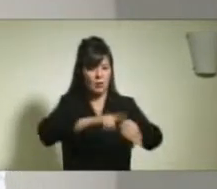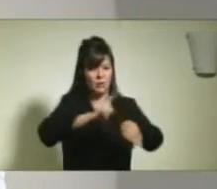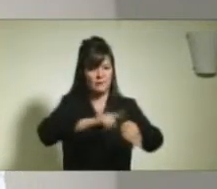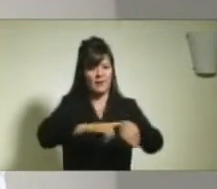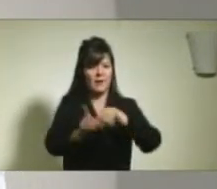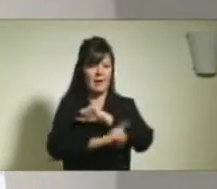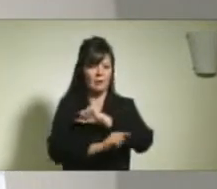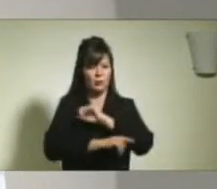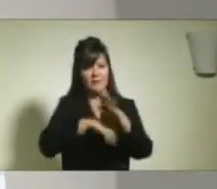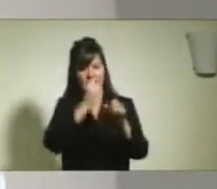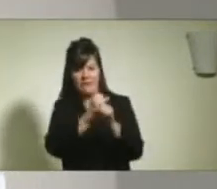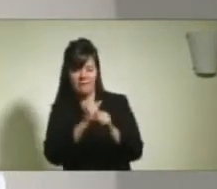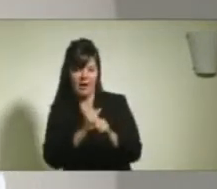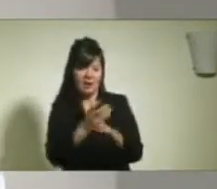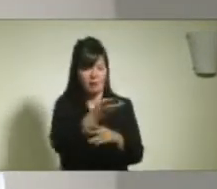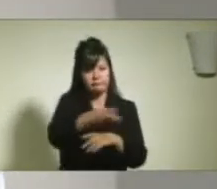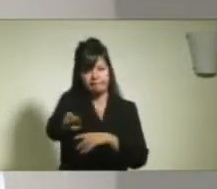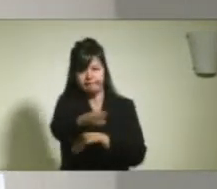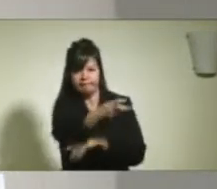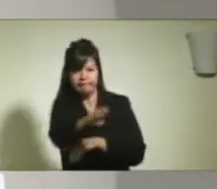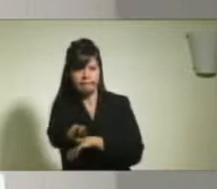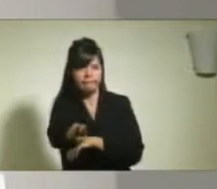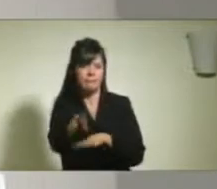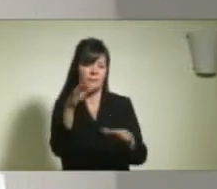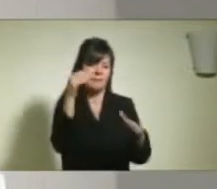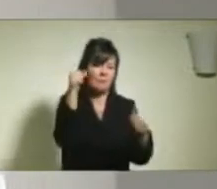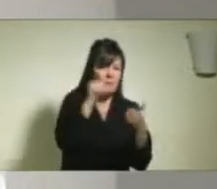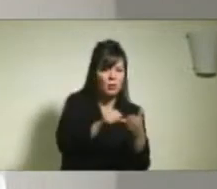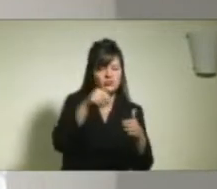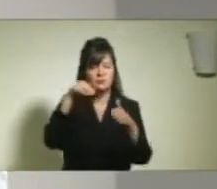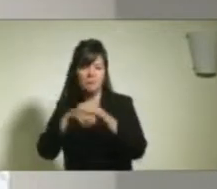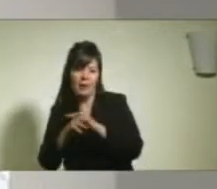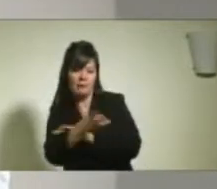travailleur pour s'occuper des deux opérations.